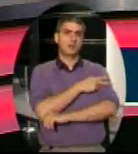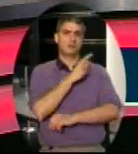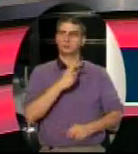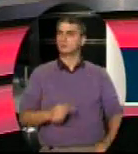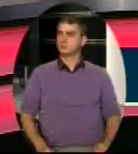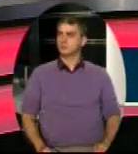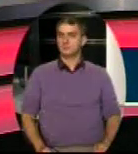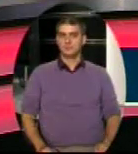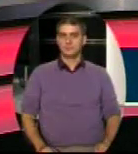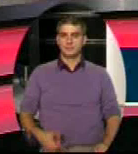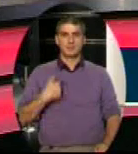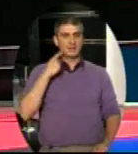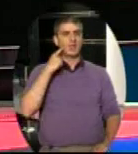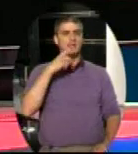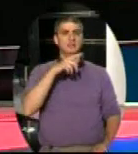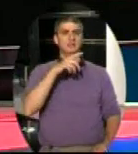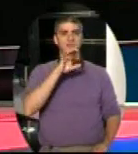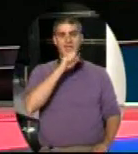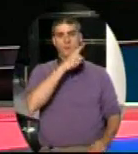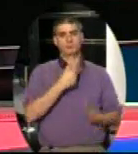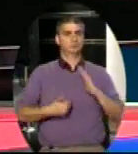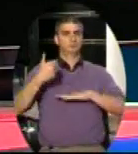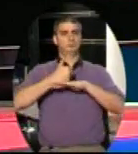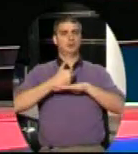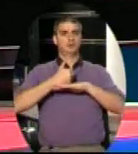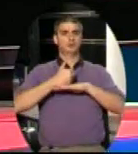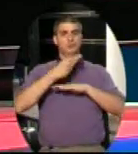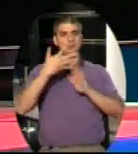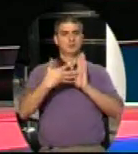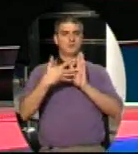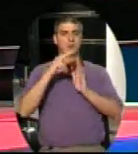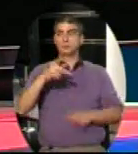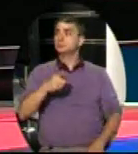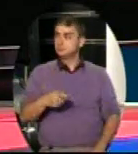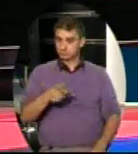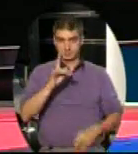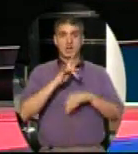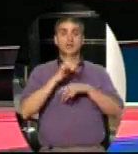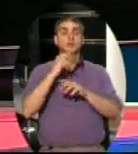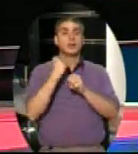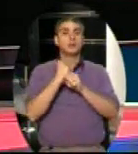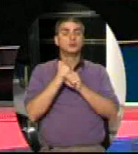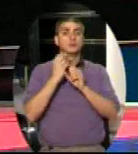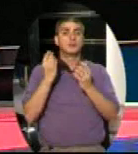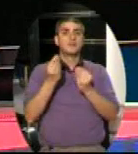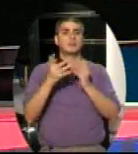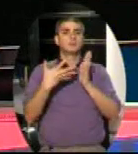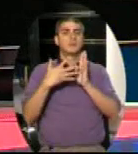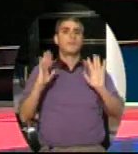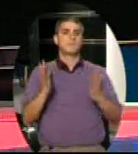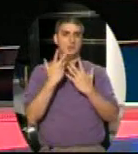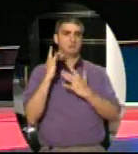מבינה שסגלוביץ' הוא האיש שעומד בראש המערכת, הוא גם יבדוק את הדברים הללו. כי זה רגיש, עליו. וצריך לעשות את הדברים האלה במהרה. צריך